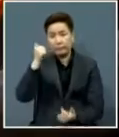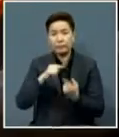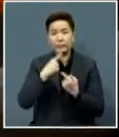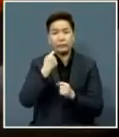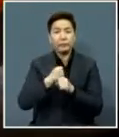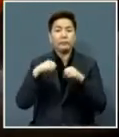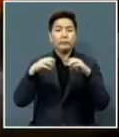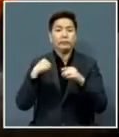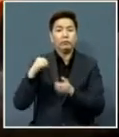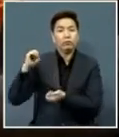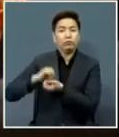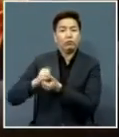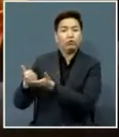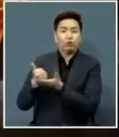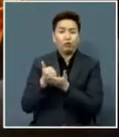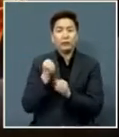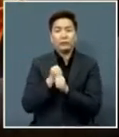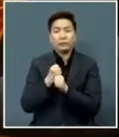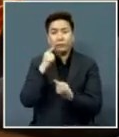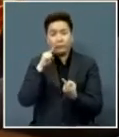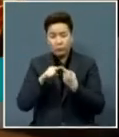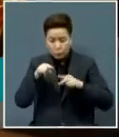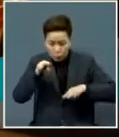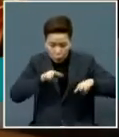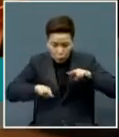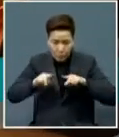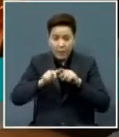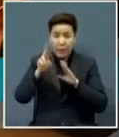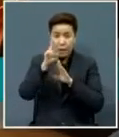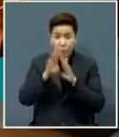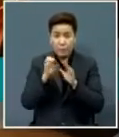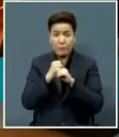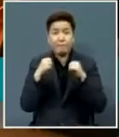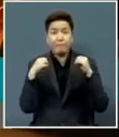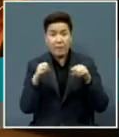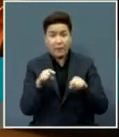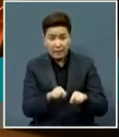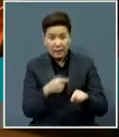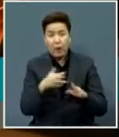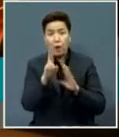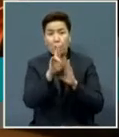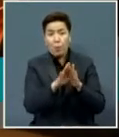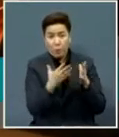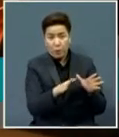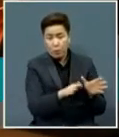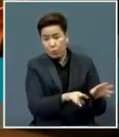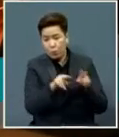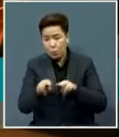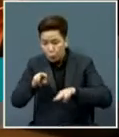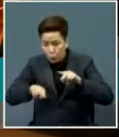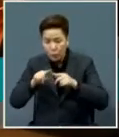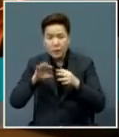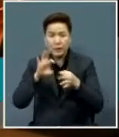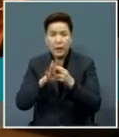ไฟฟ้าก็ให้ความอนุเคราะห์สำนักการระบายน้ำนะครับในการดูแลเรื่องระบบไฟฟ้านอกเหนือจากเรื่องระบบไฟฟ้าอย่างเดียวช่วยดูเรื่องการ